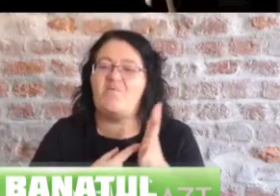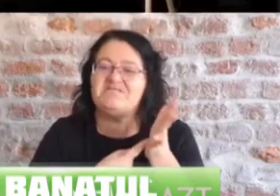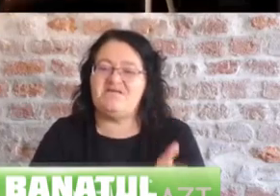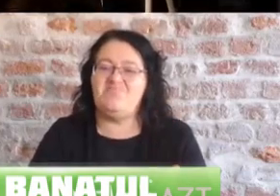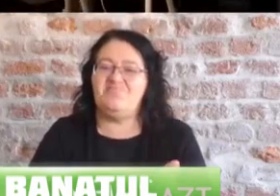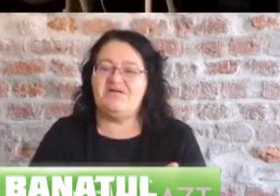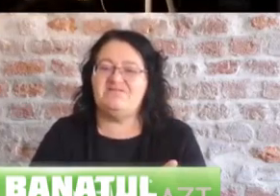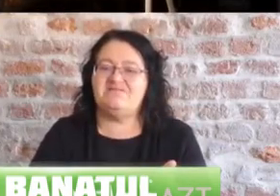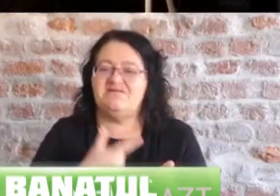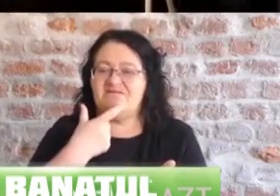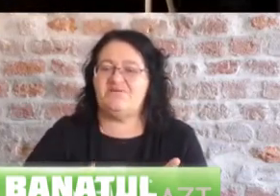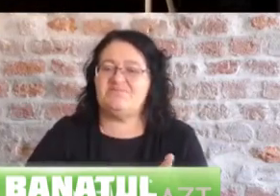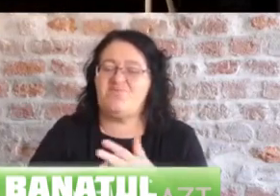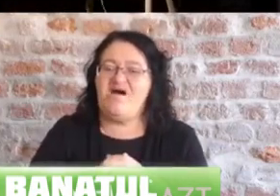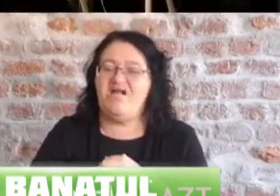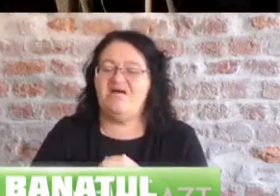prezint eu,